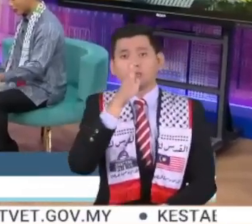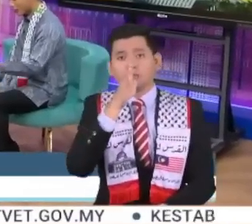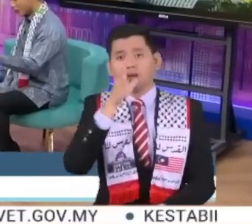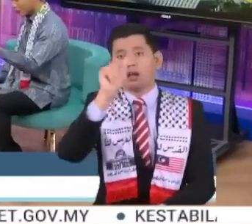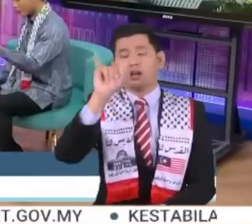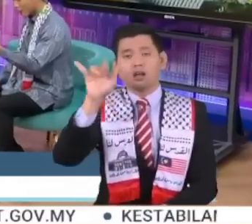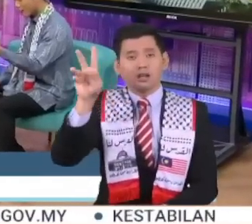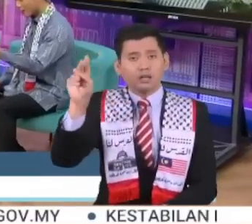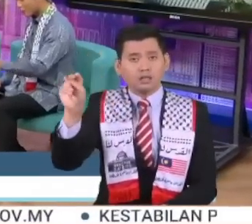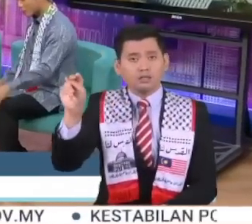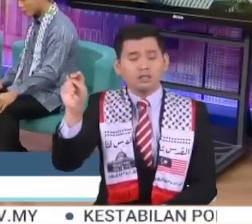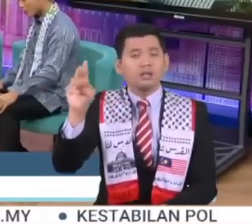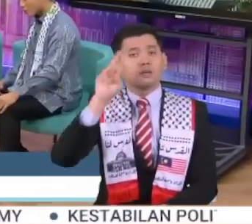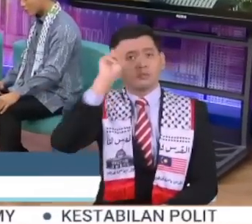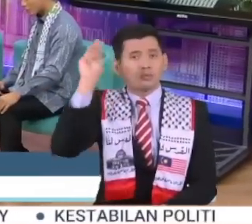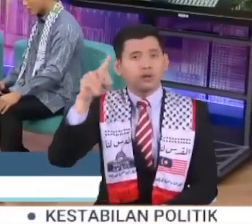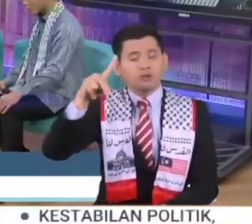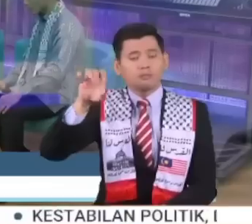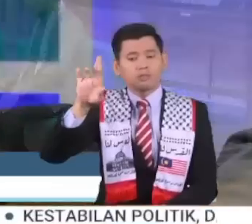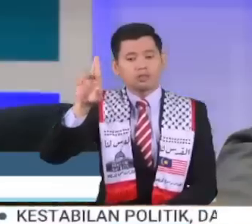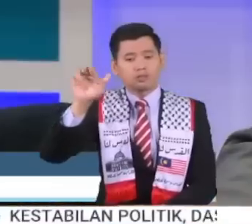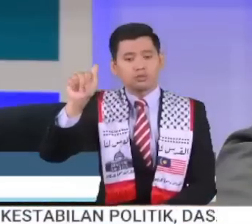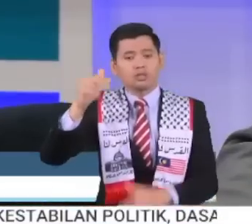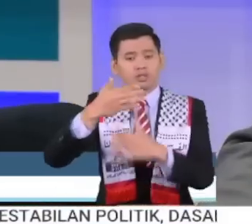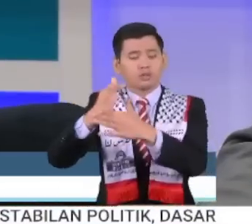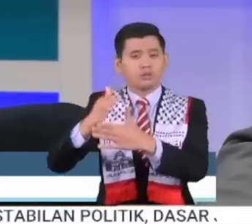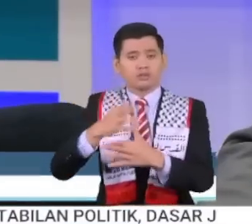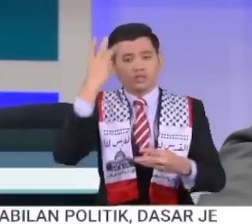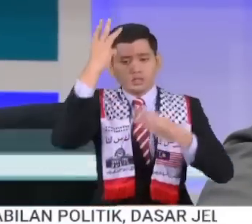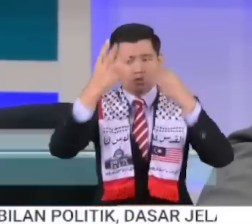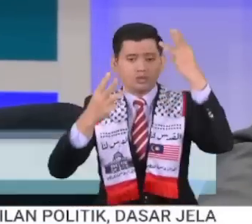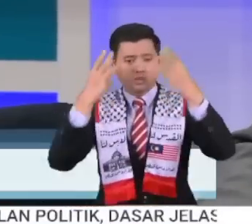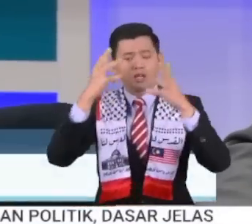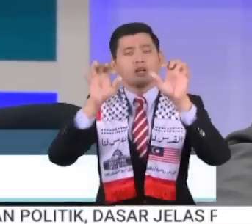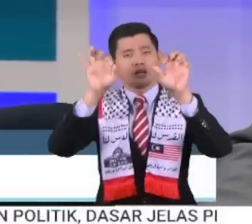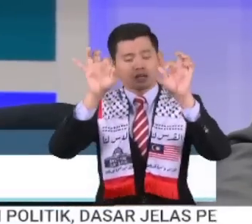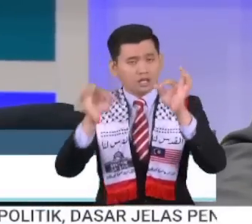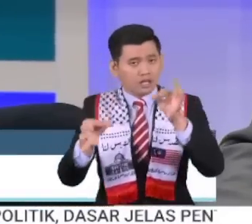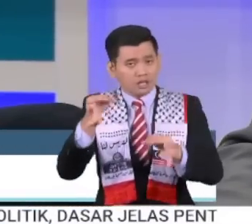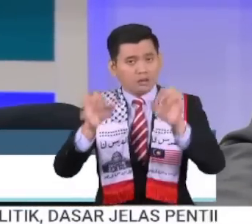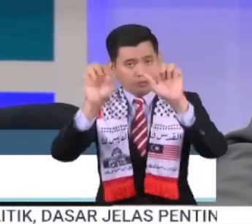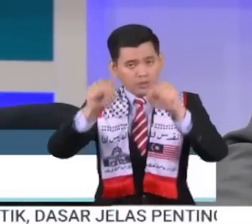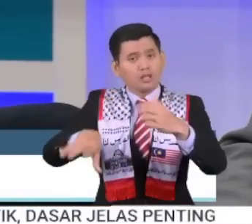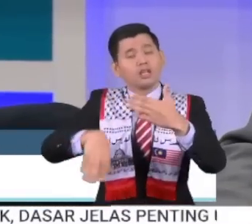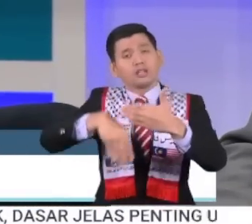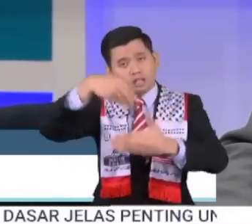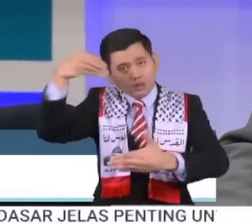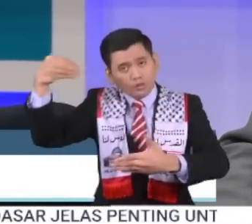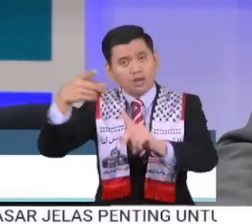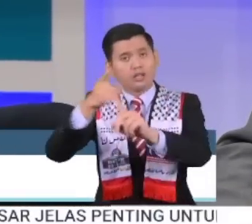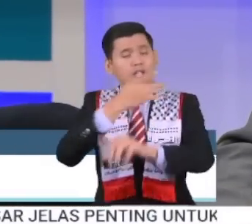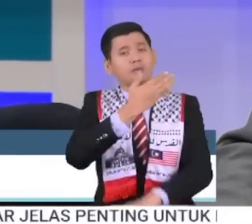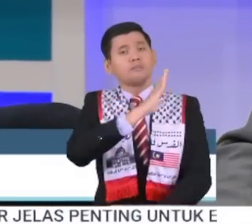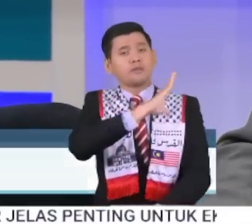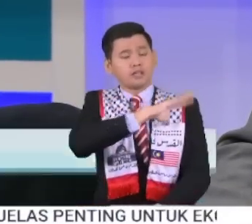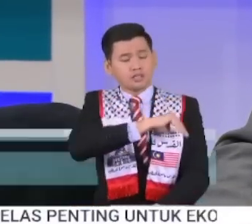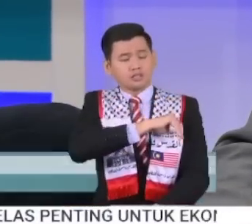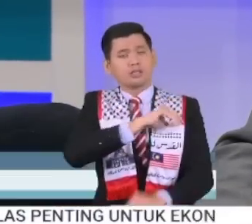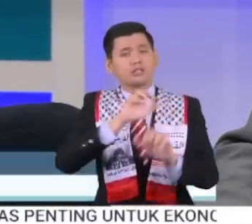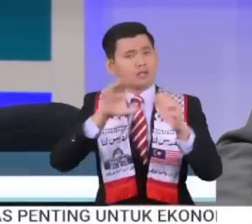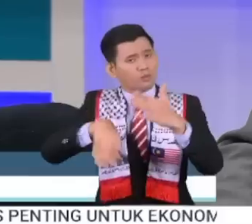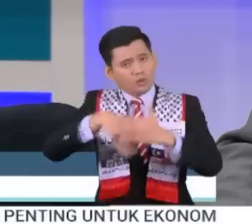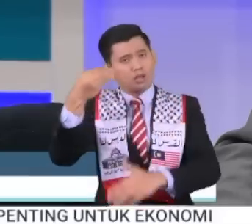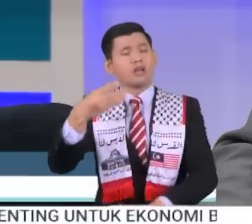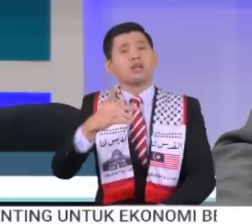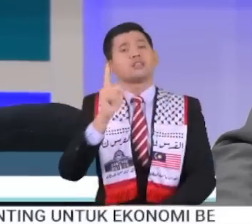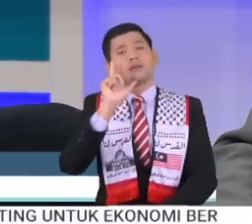Puan Mastura berkongsi kerisauannya. Dia saya kata, kakak kalau boleh keluar, keluarlah, dia kata. Dia cakap, mama jangan